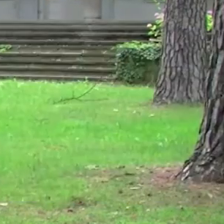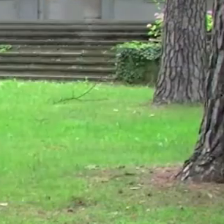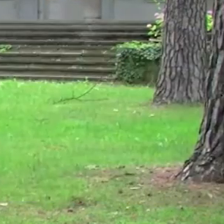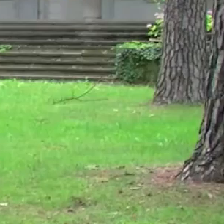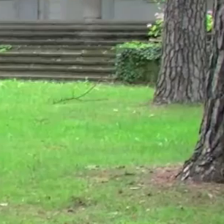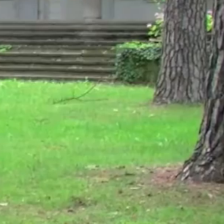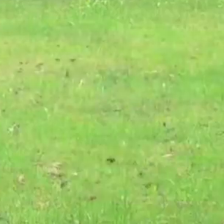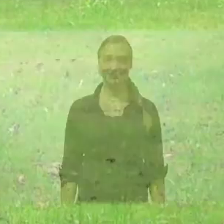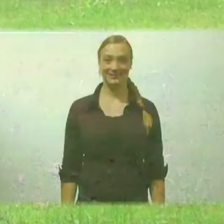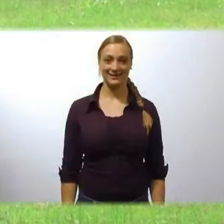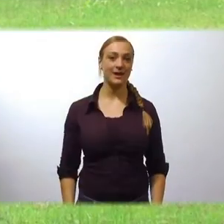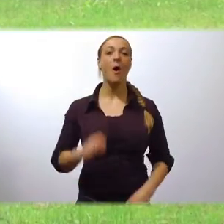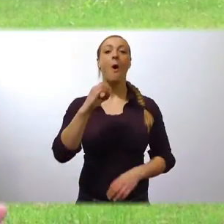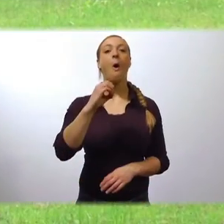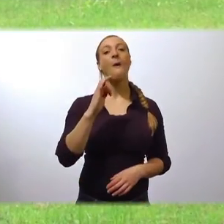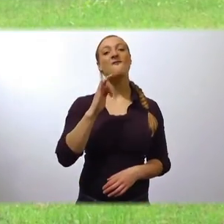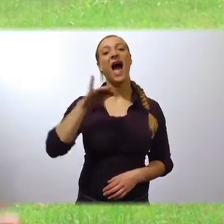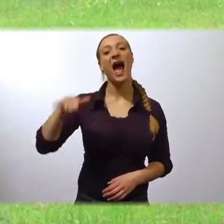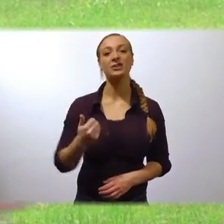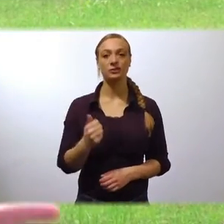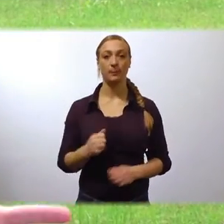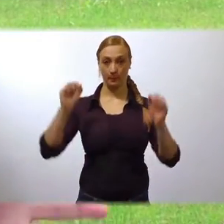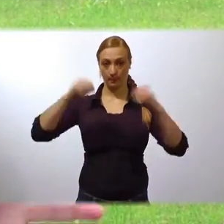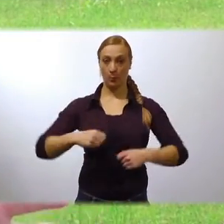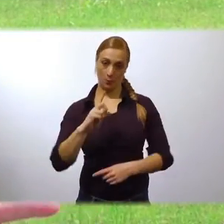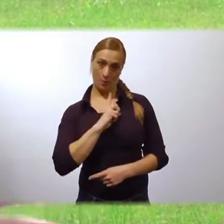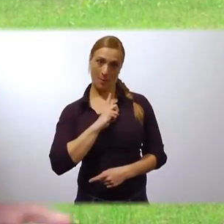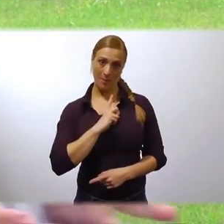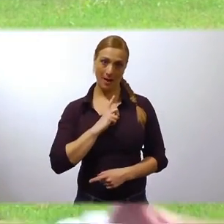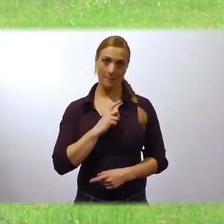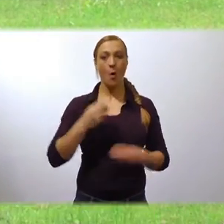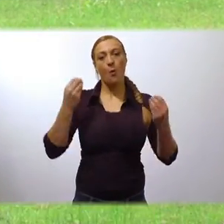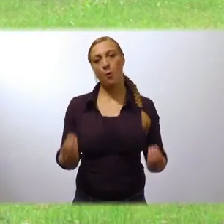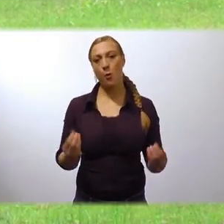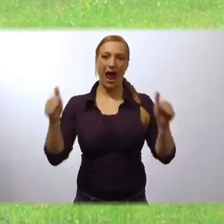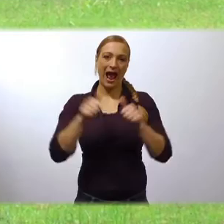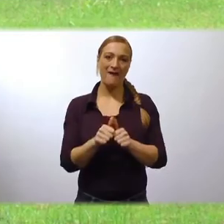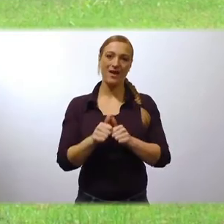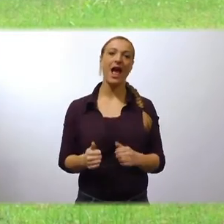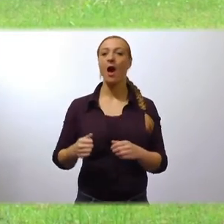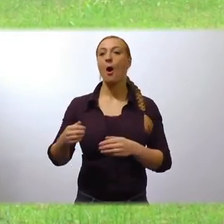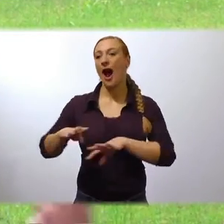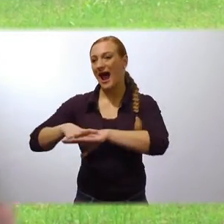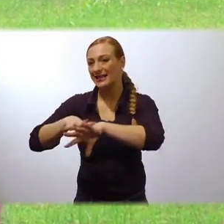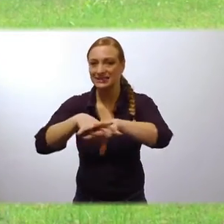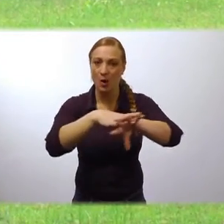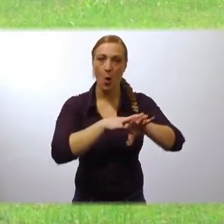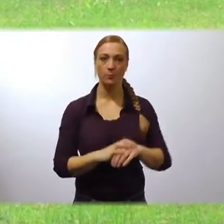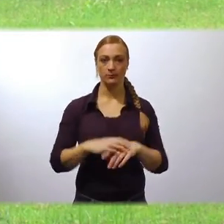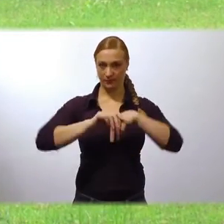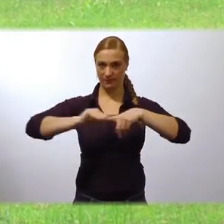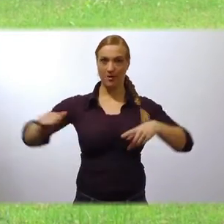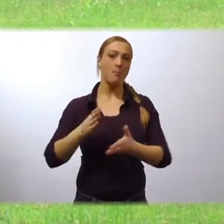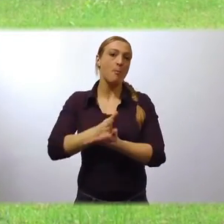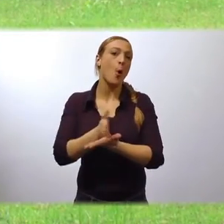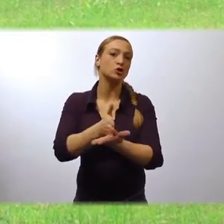encore les partenaires. Et donc, il y a les deux possibilités. En général, l'Office confie les missions à ses partenaires, mais il a cette